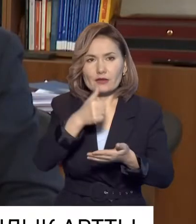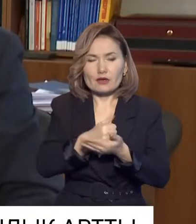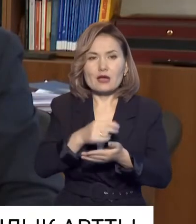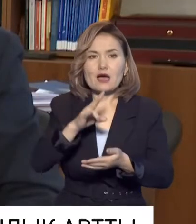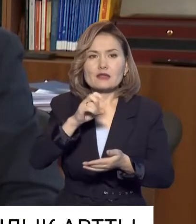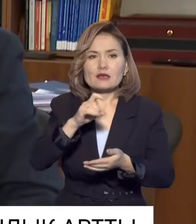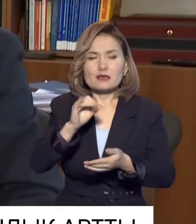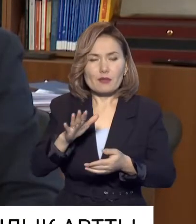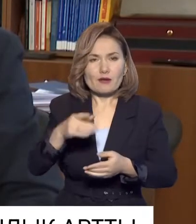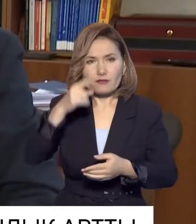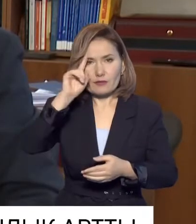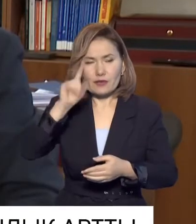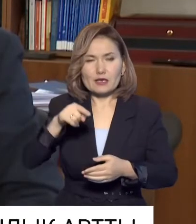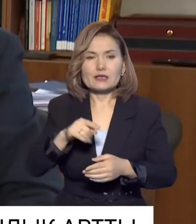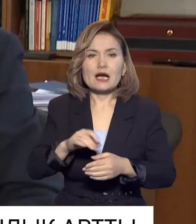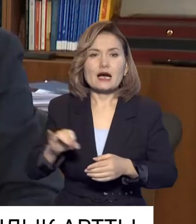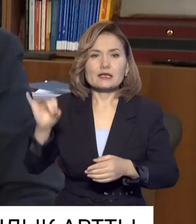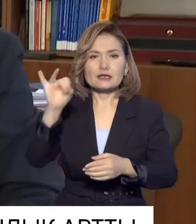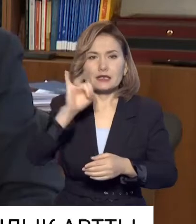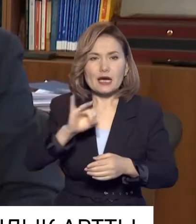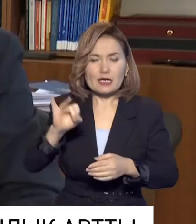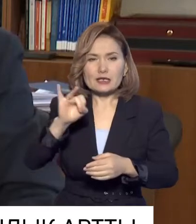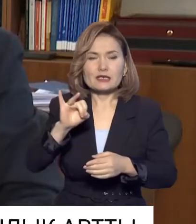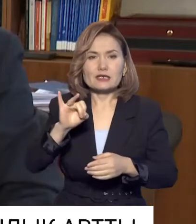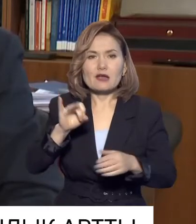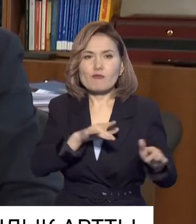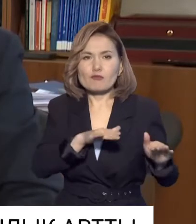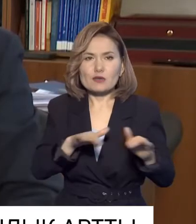елбасының тарихи миссиясы